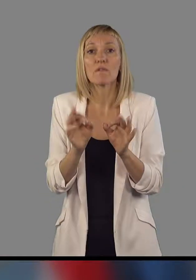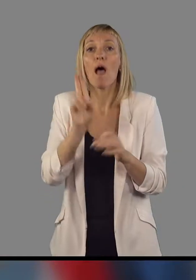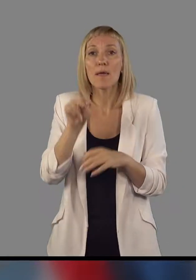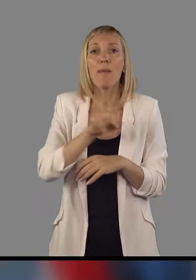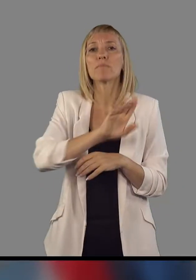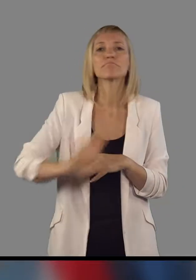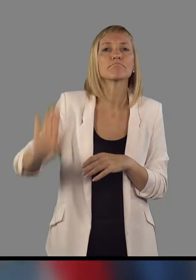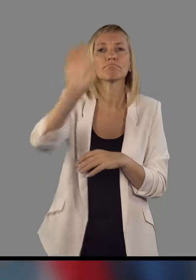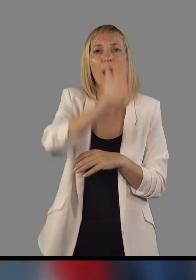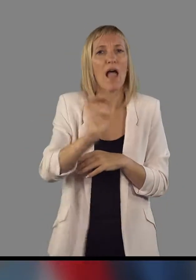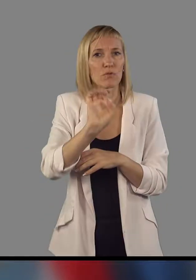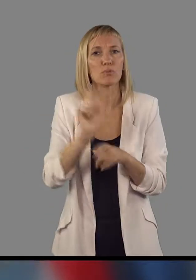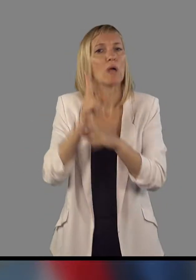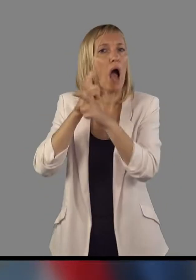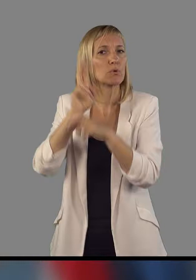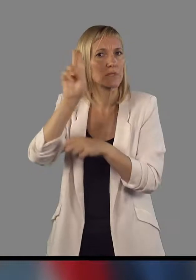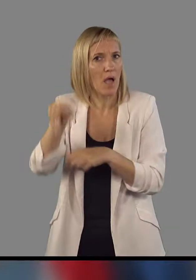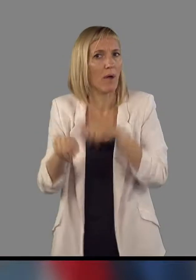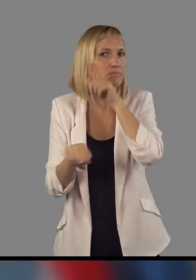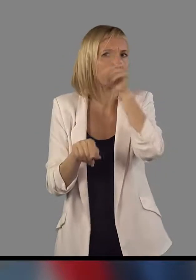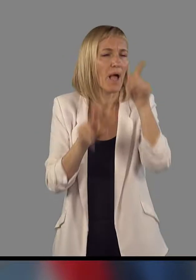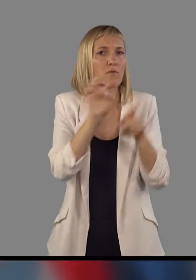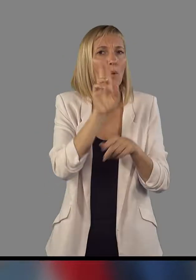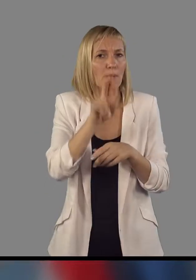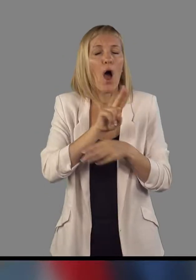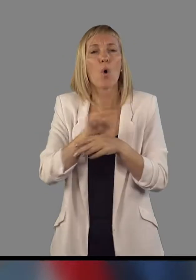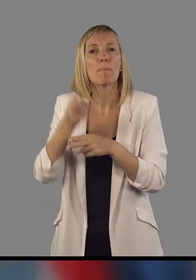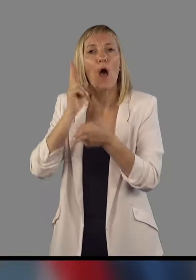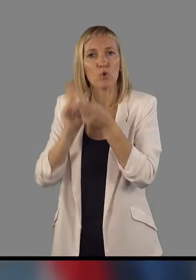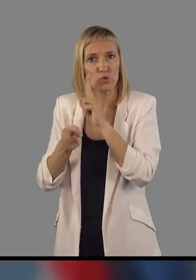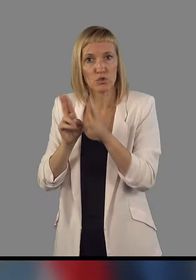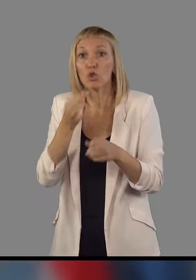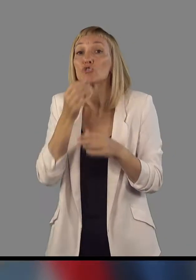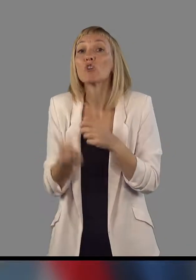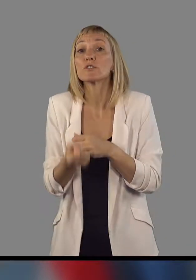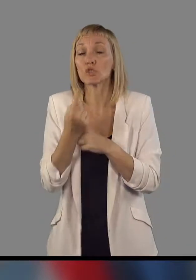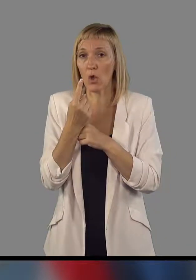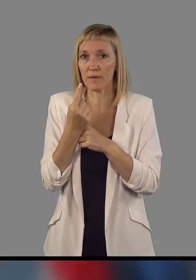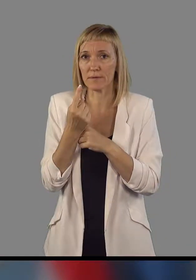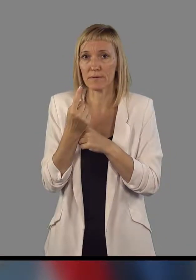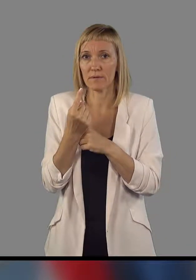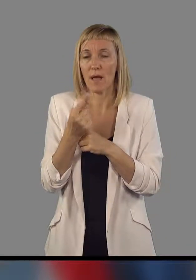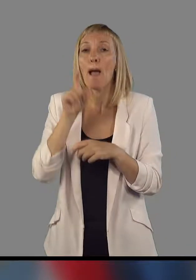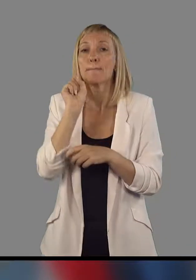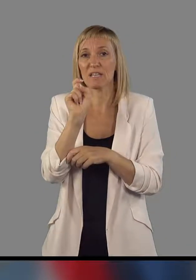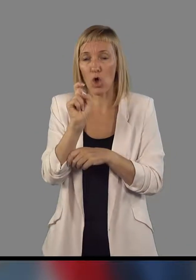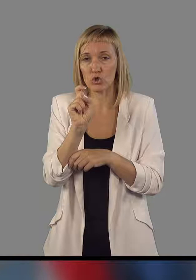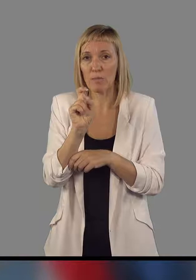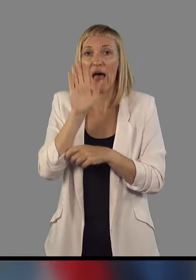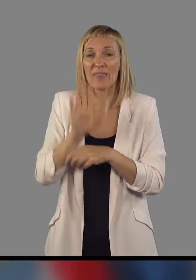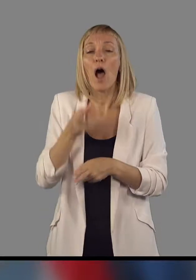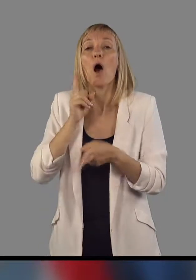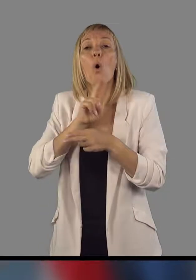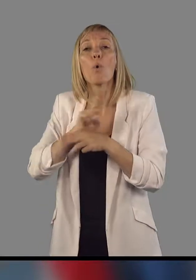ureditve poznajo po Evropi, tudi v sosednji Avstriji imajo takšno. Torej upravno sodišče, če pride